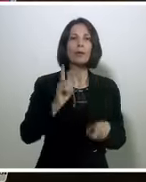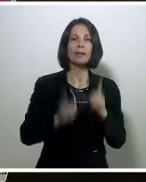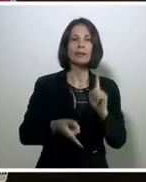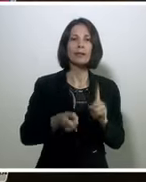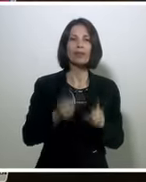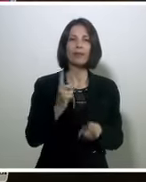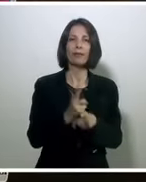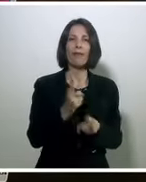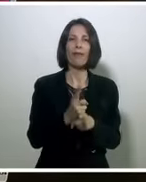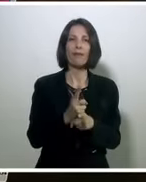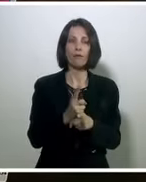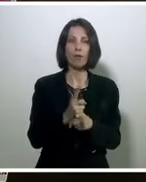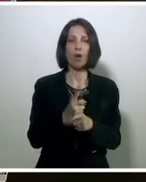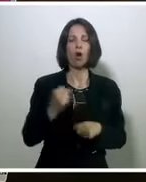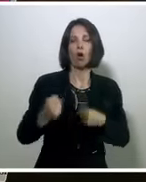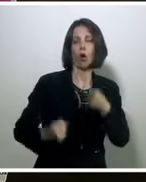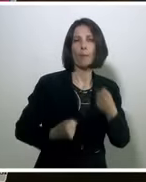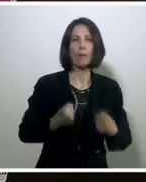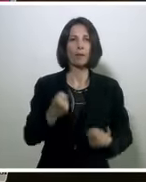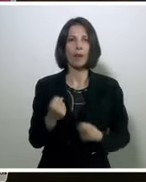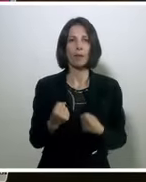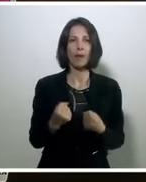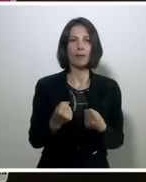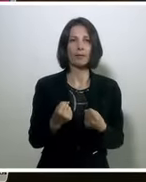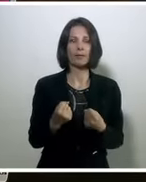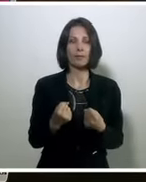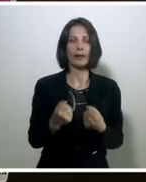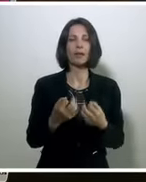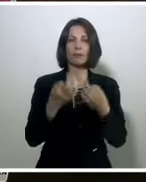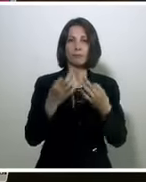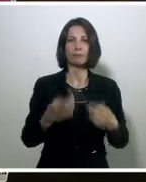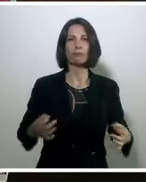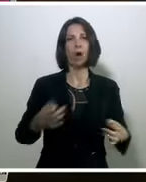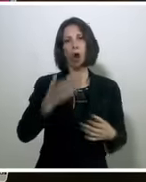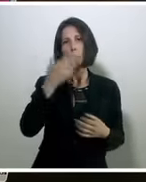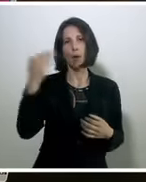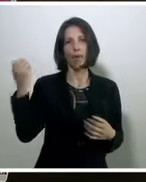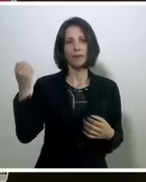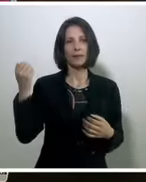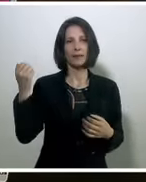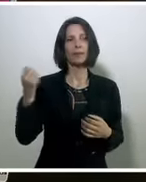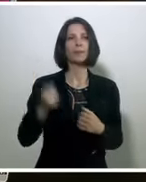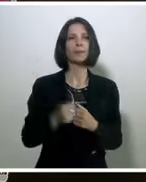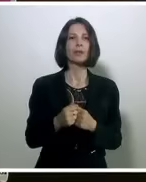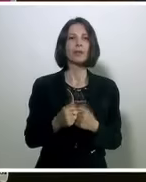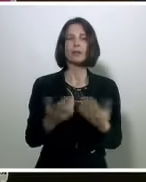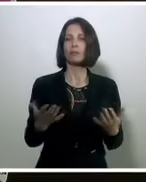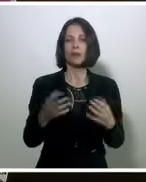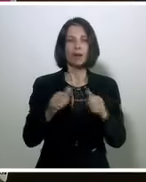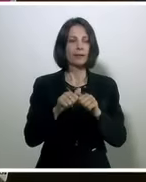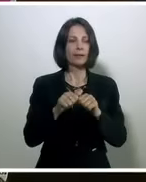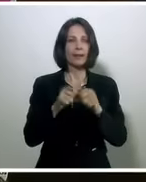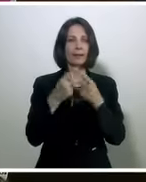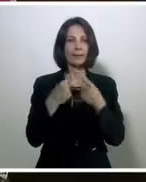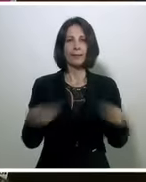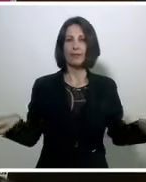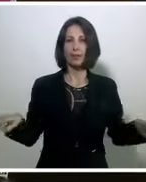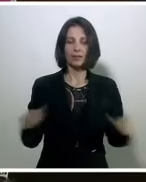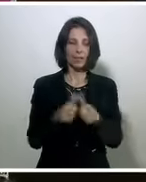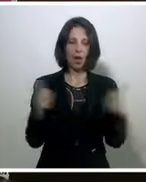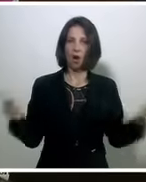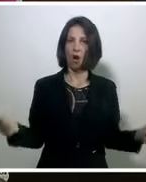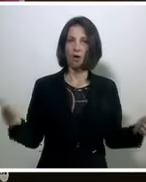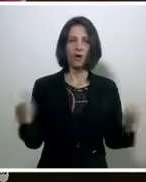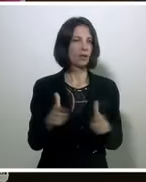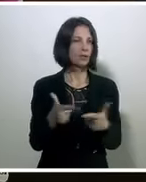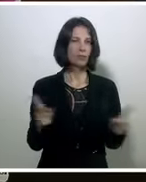privati degli stessi non ci può essere una scissione tra agire pubblico e postura privata e sotto questo profilo lo